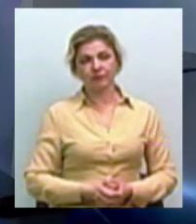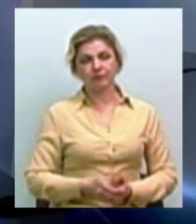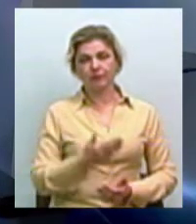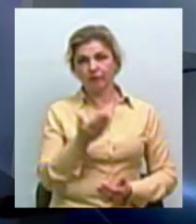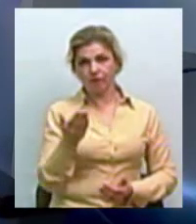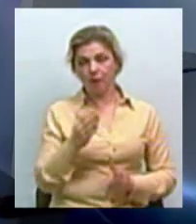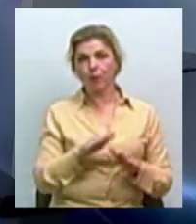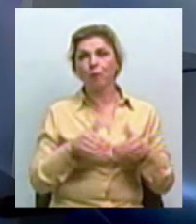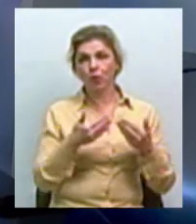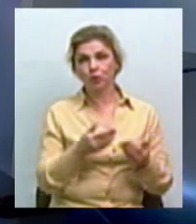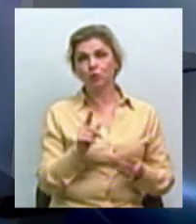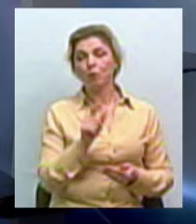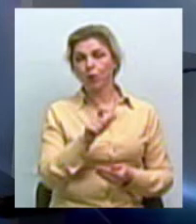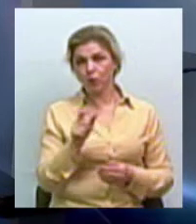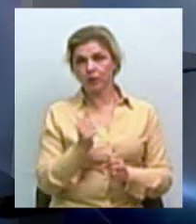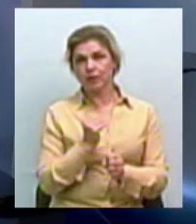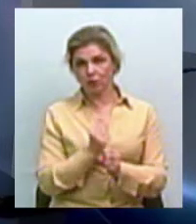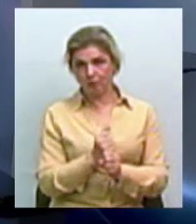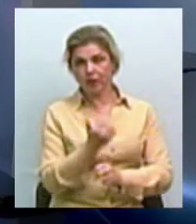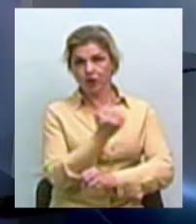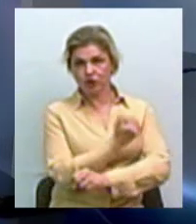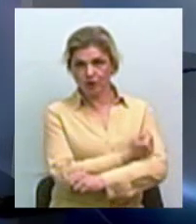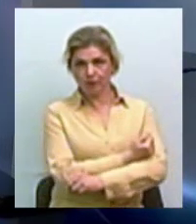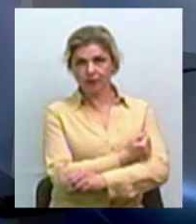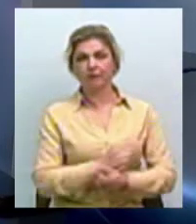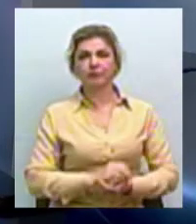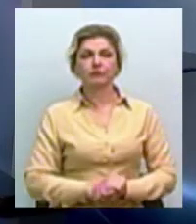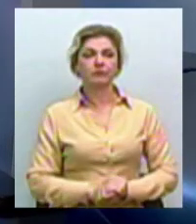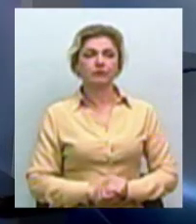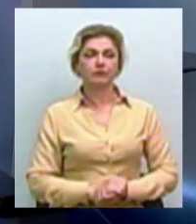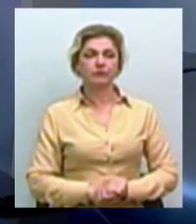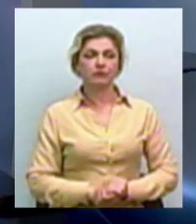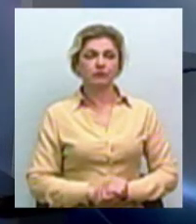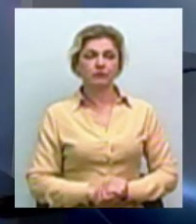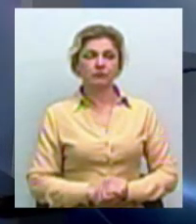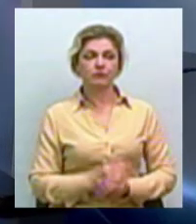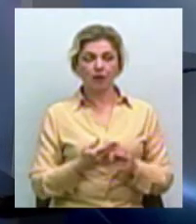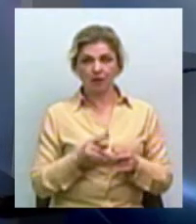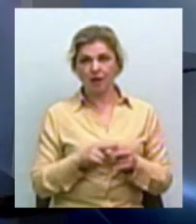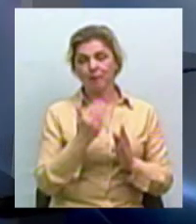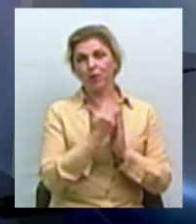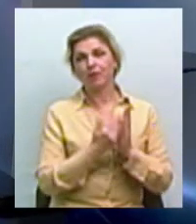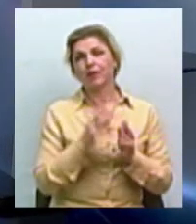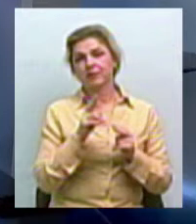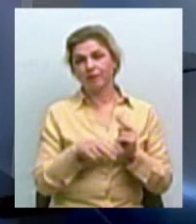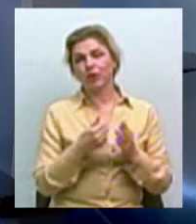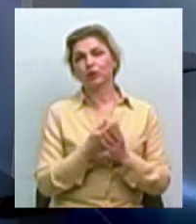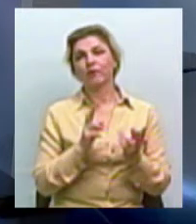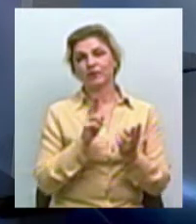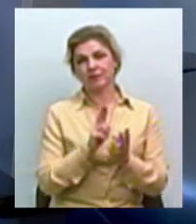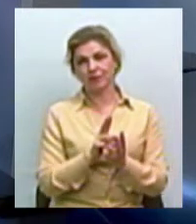пропонуєте, щоб люди зробили все ж таки щеплення. І на цьому наша програма завершена. Ольга